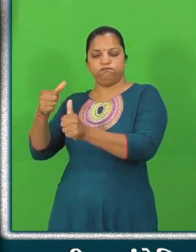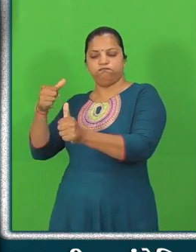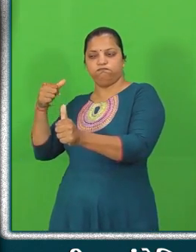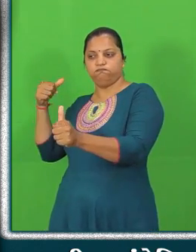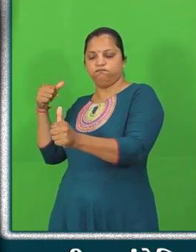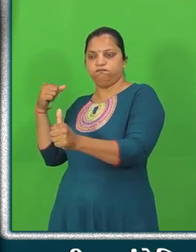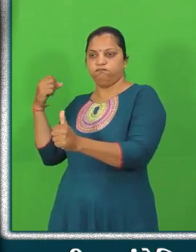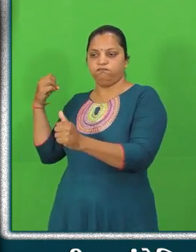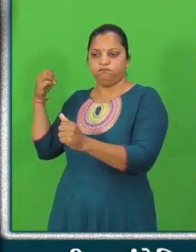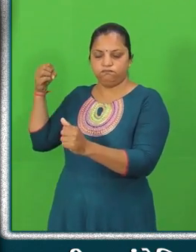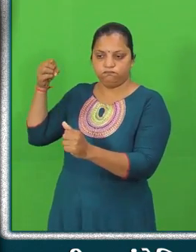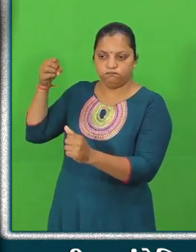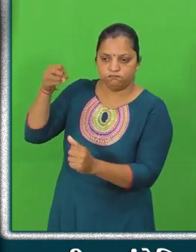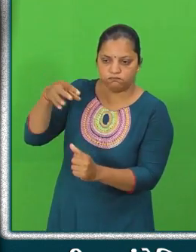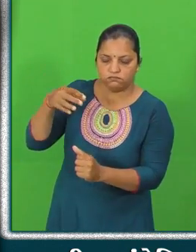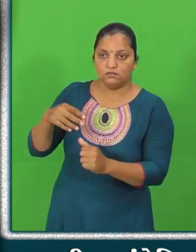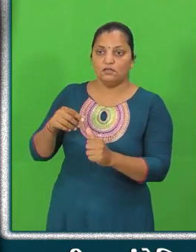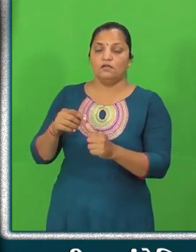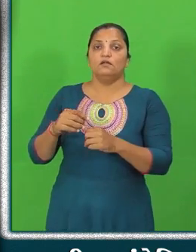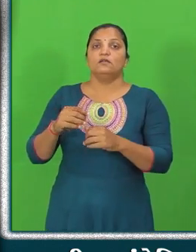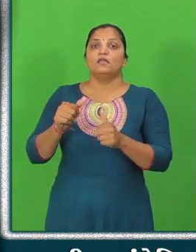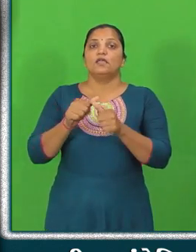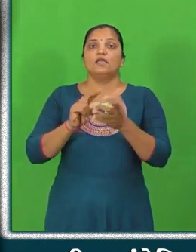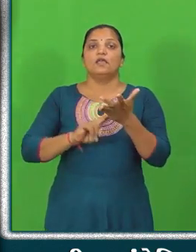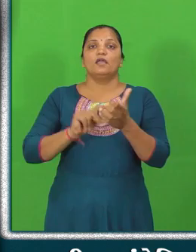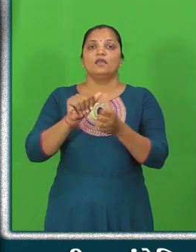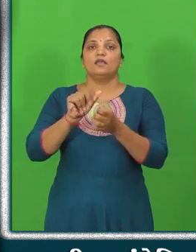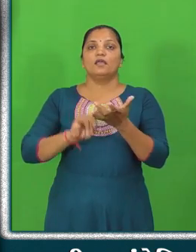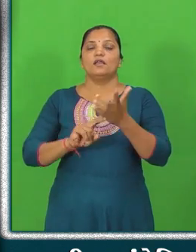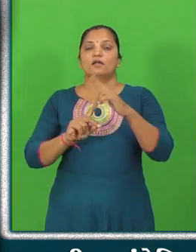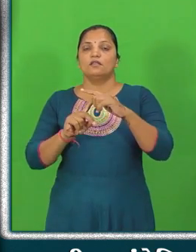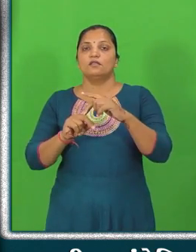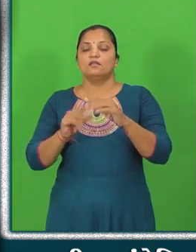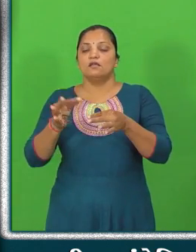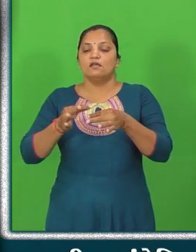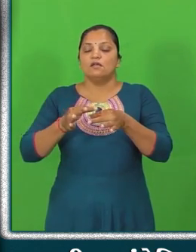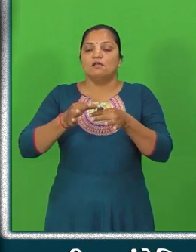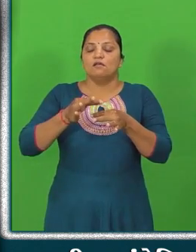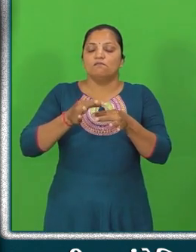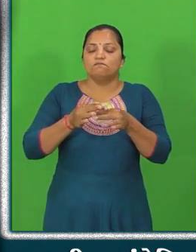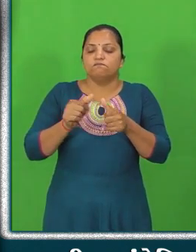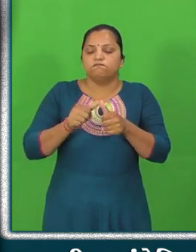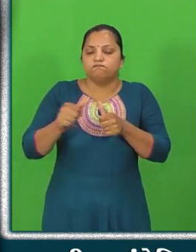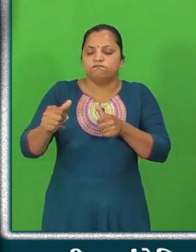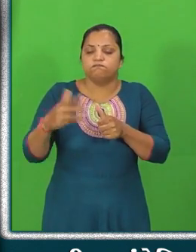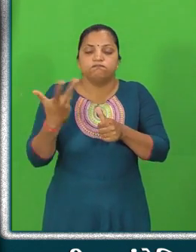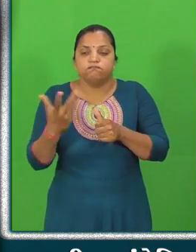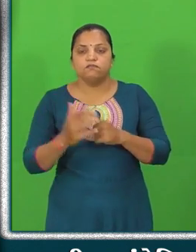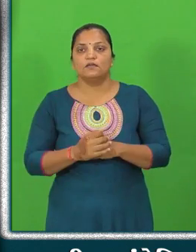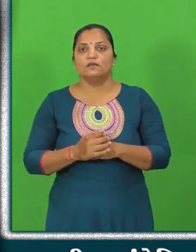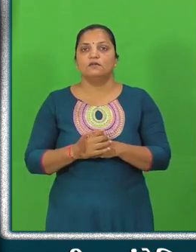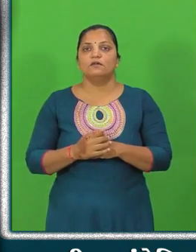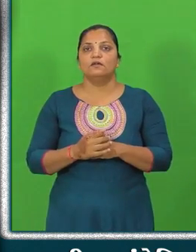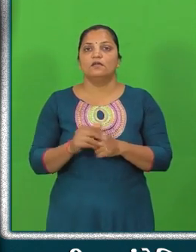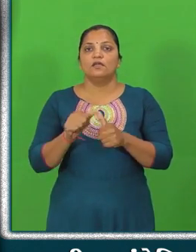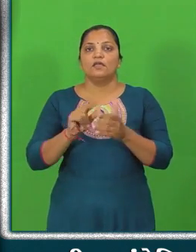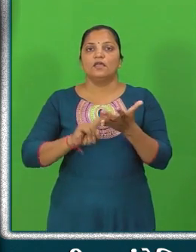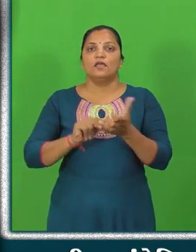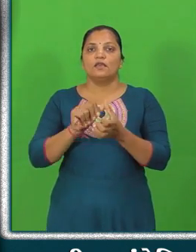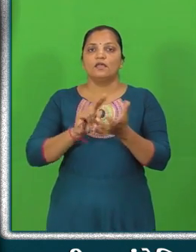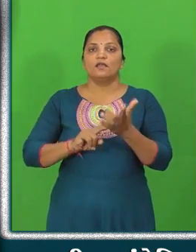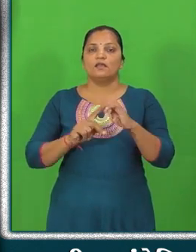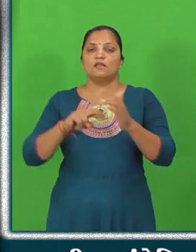જોઈએ. હવે અનંત અંતર એટલે કેટલું અંતર? અનંતની વ્યાખ્યા તો આપણે આપી નથી શકતા. અનંત અંતર એટલે